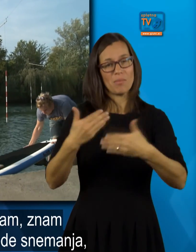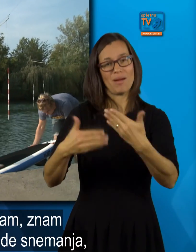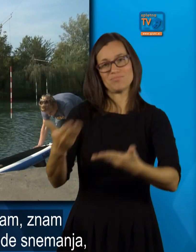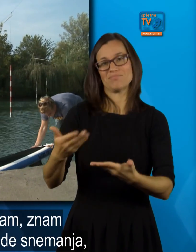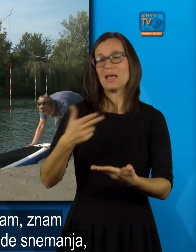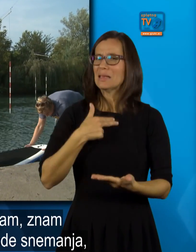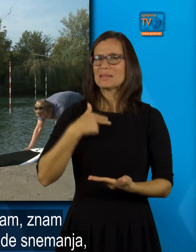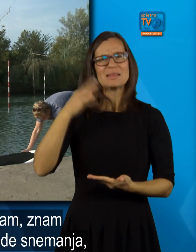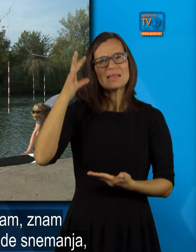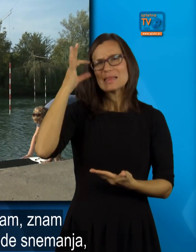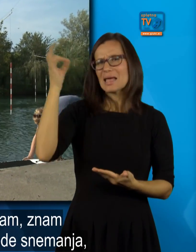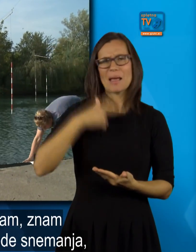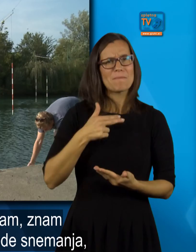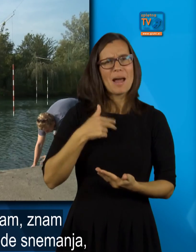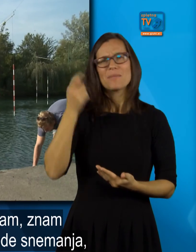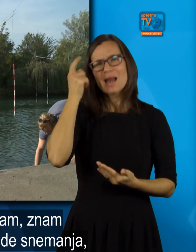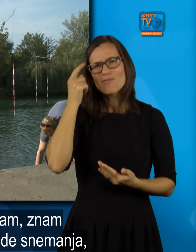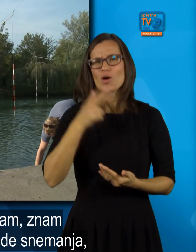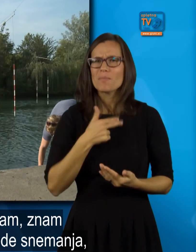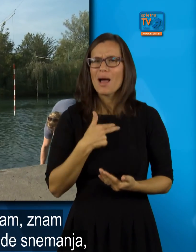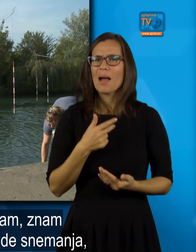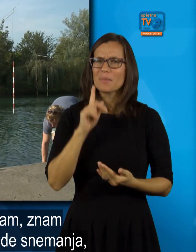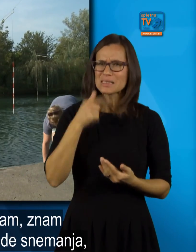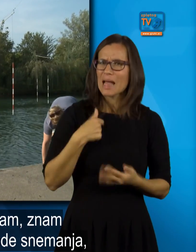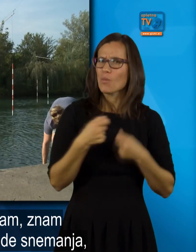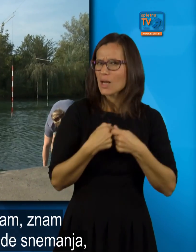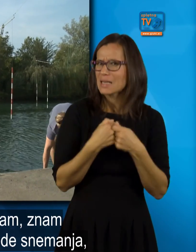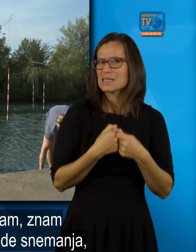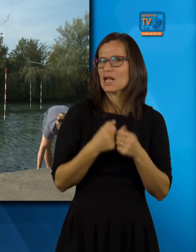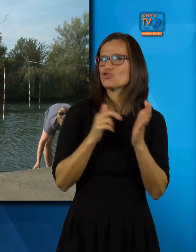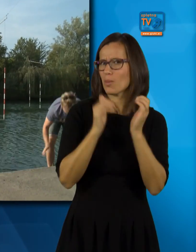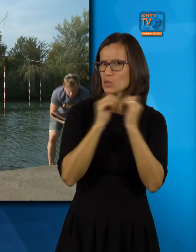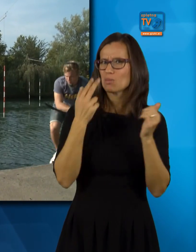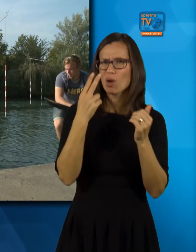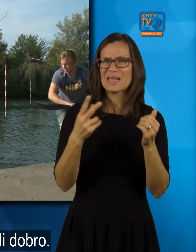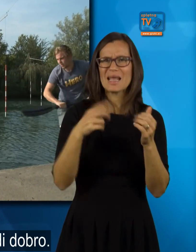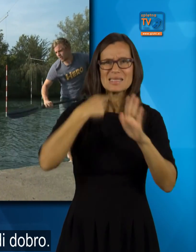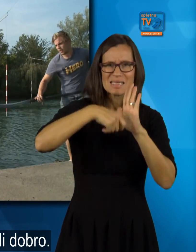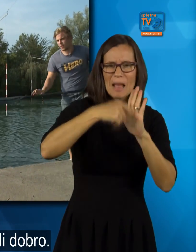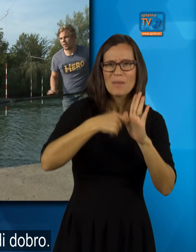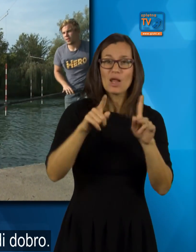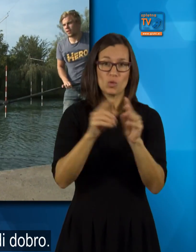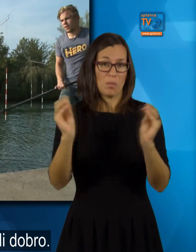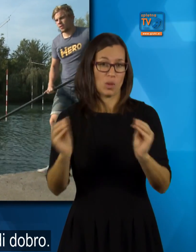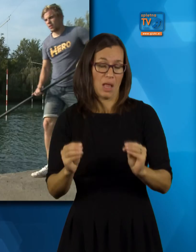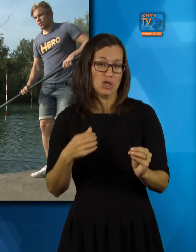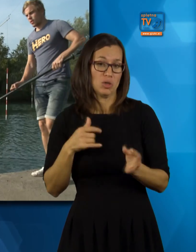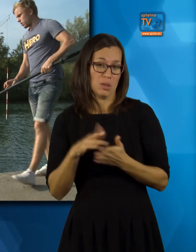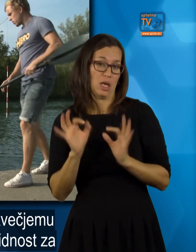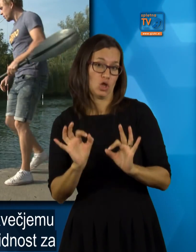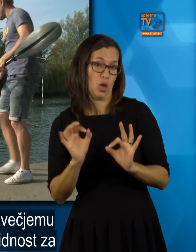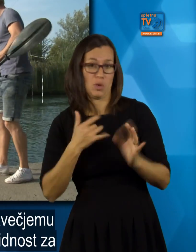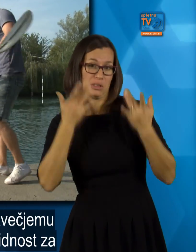ideje imam, glavo imam, znam kaj organizirati, sploh glede snemanja, montaža mi gre tudi dobro, tako